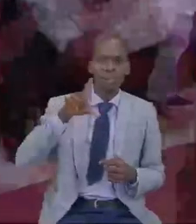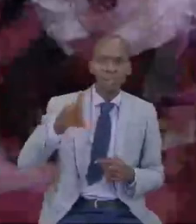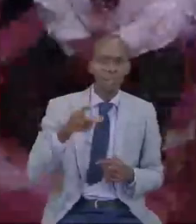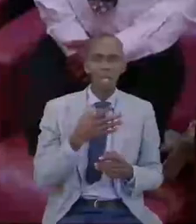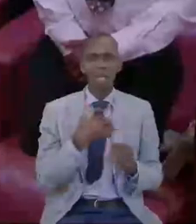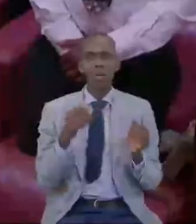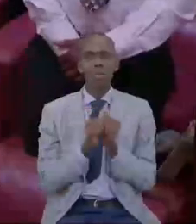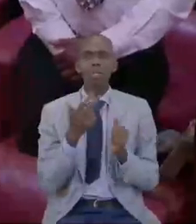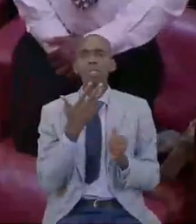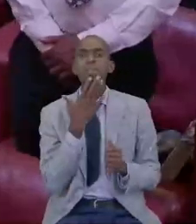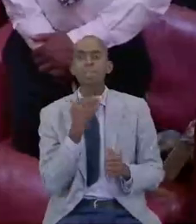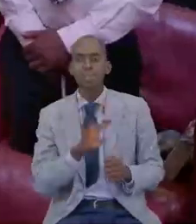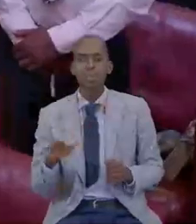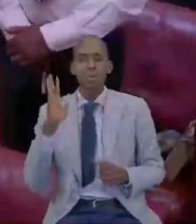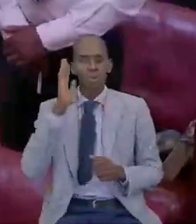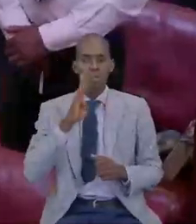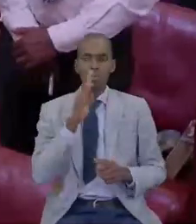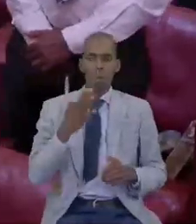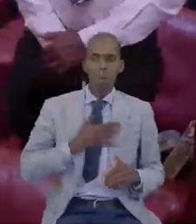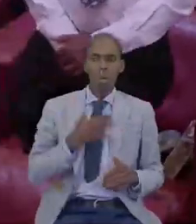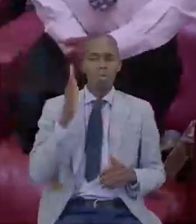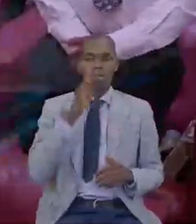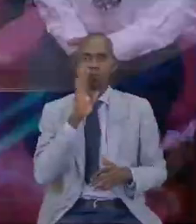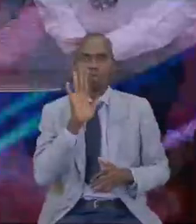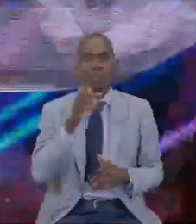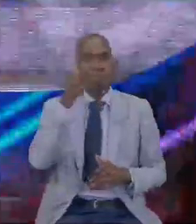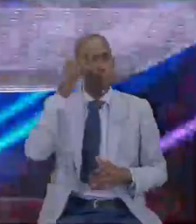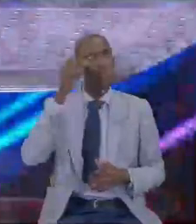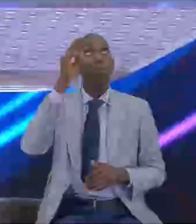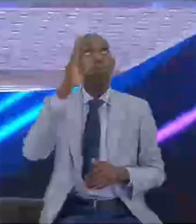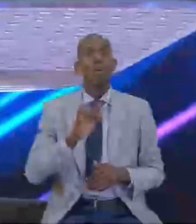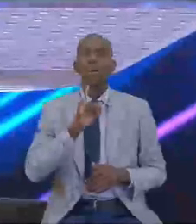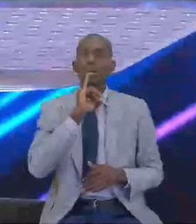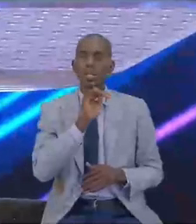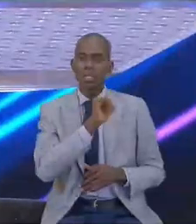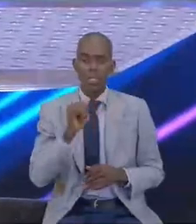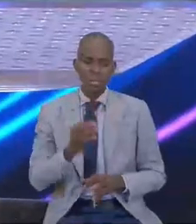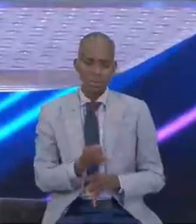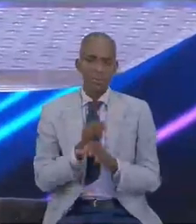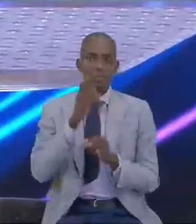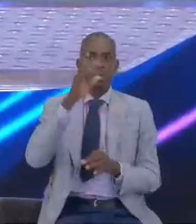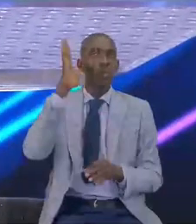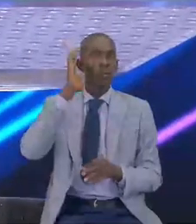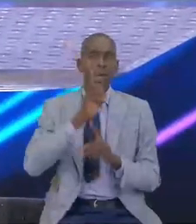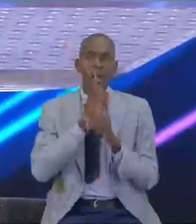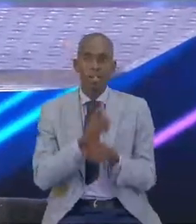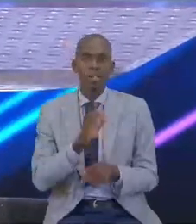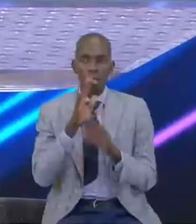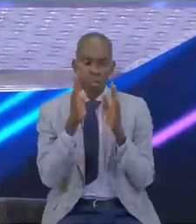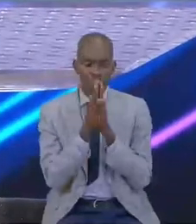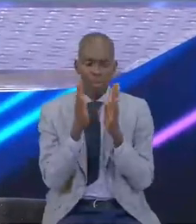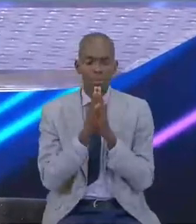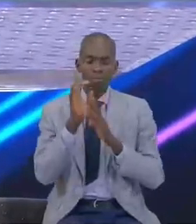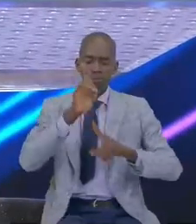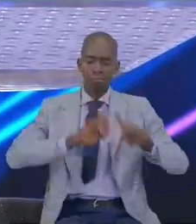moi, ce sera à toi, parce que Dieu est un Dieu fidèle. Et il exaucera ta prière, ouvre ta bouche et prie et